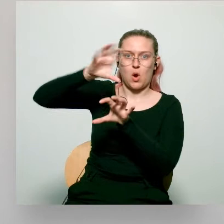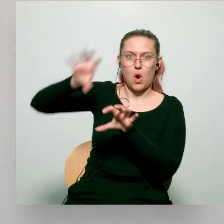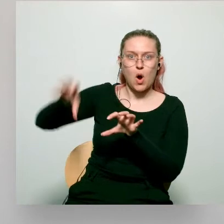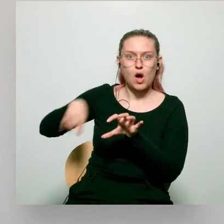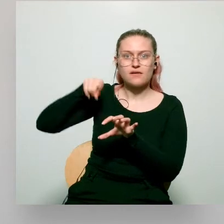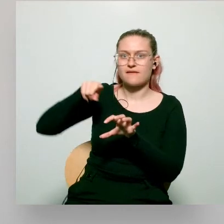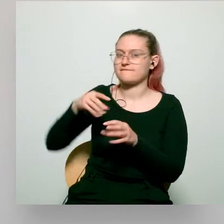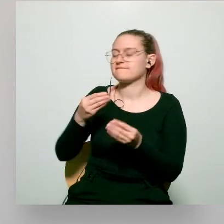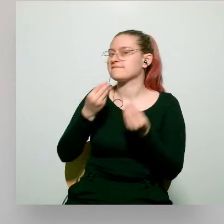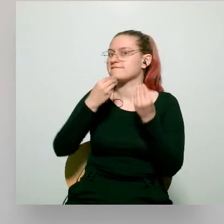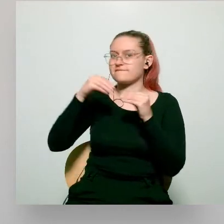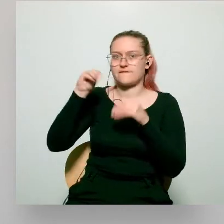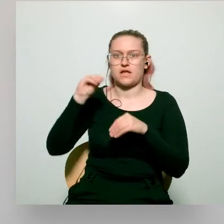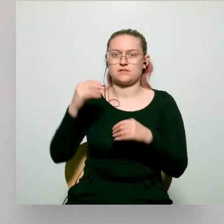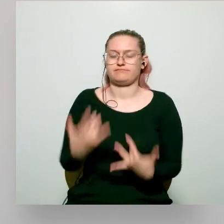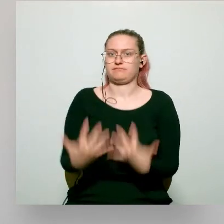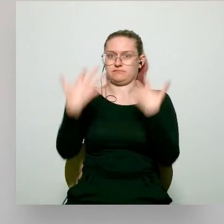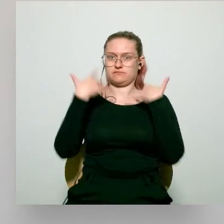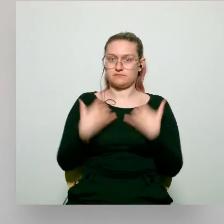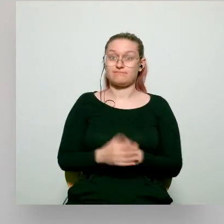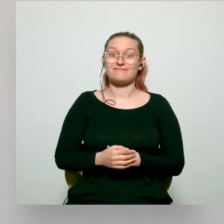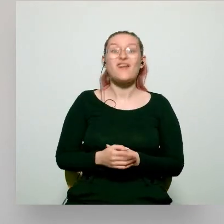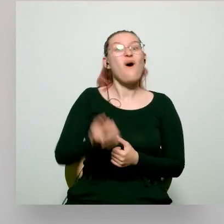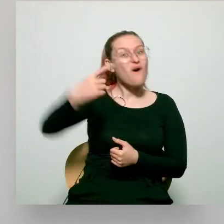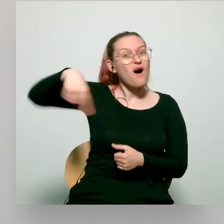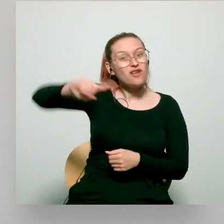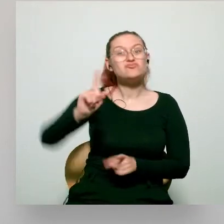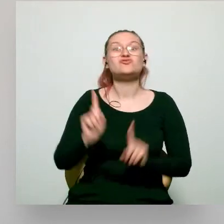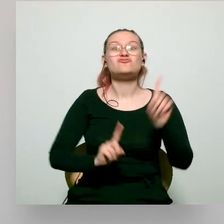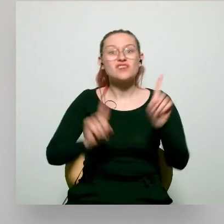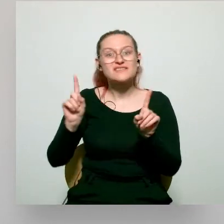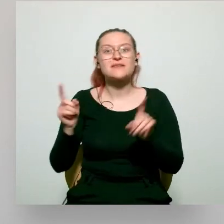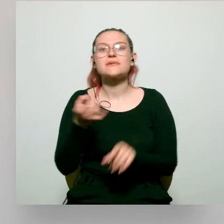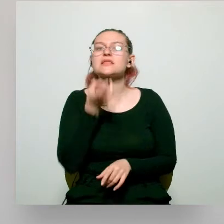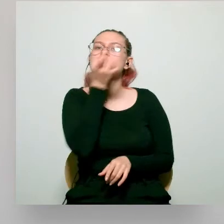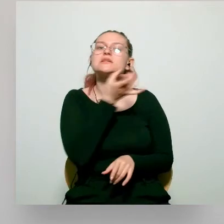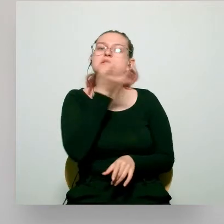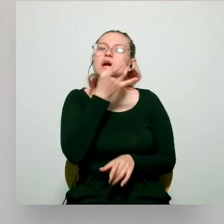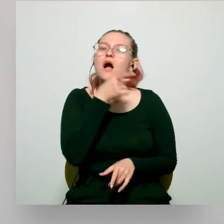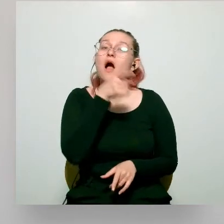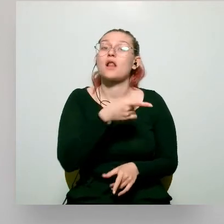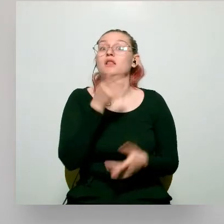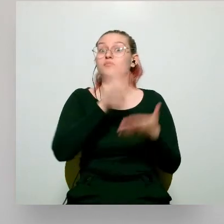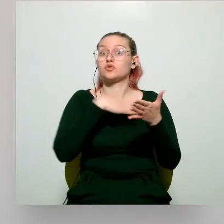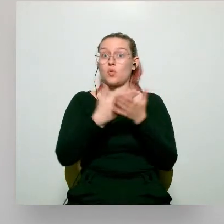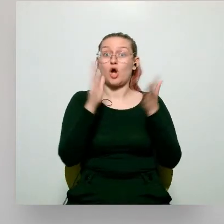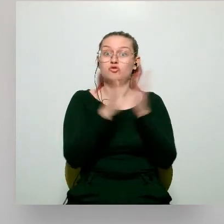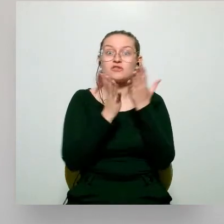to, że skarżyli się czasem, narzekali, że powiedzmy trochę język tej książki dla nich jest